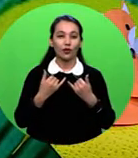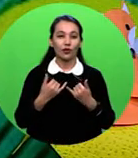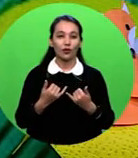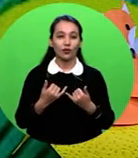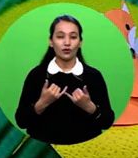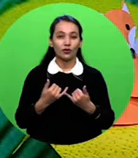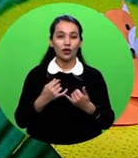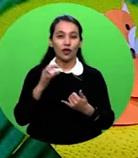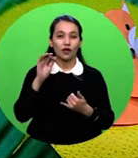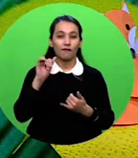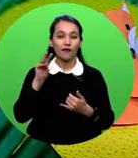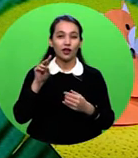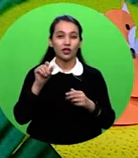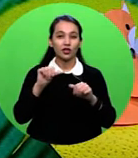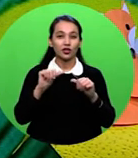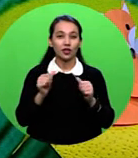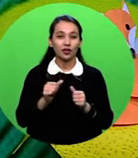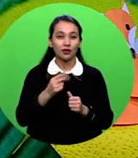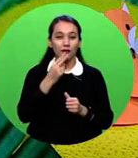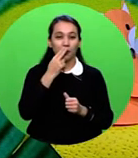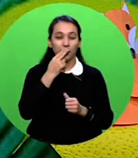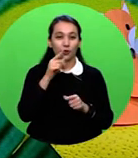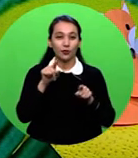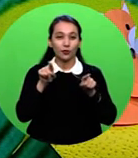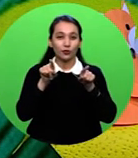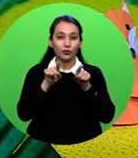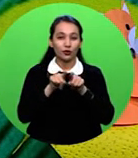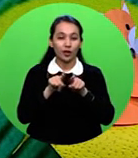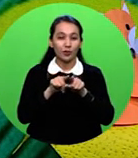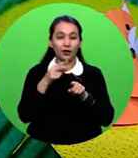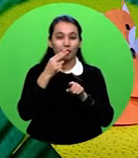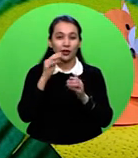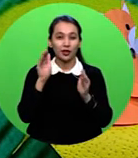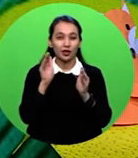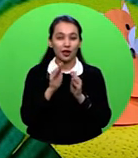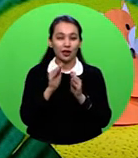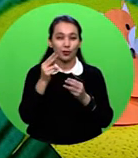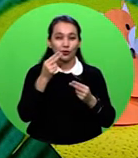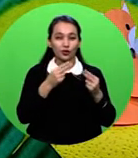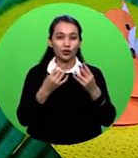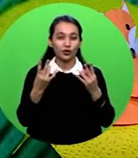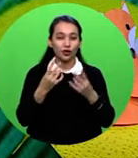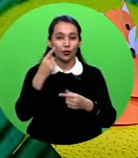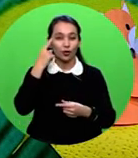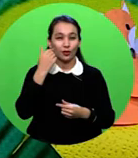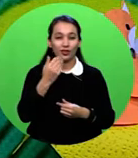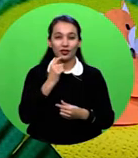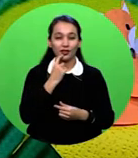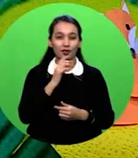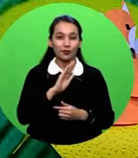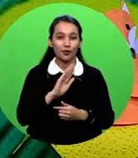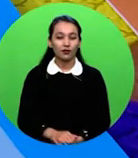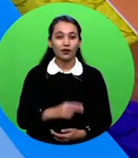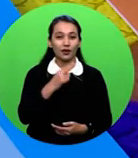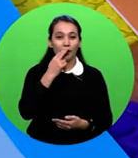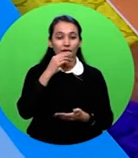endi avvalning kichkinasini chizib olamiz. Kichkinasini chizish o'ylaymanki sizga qiyinchilik